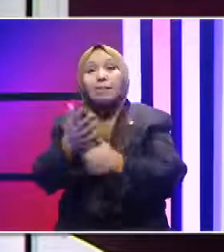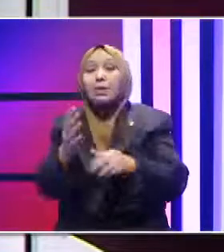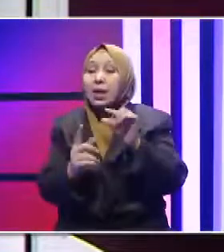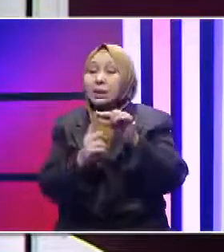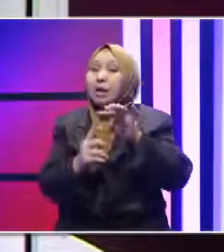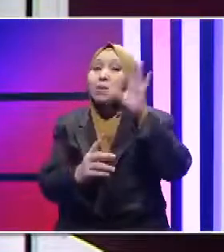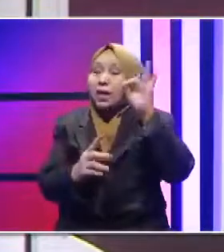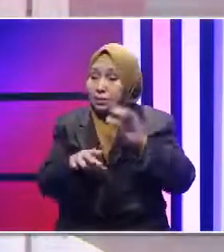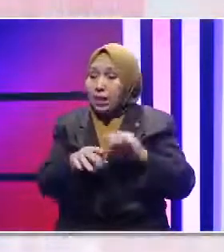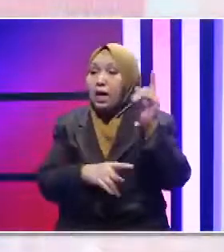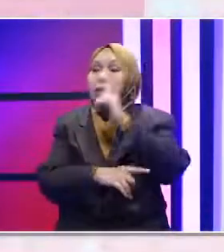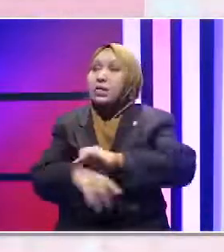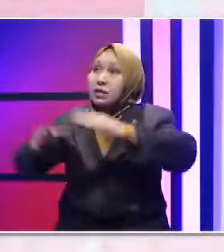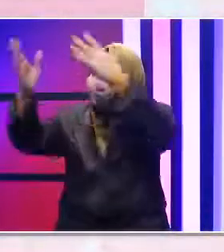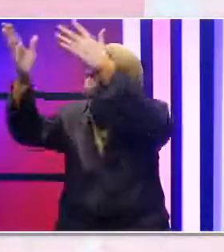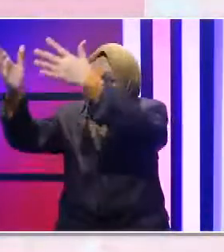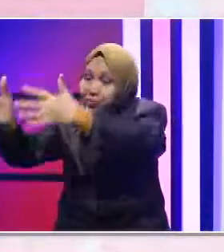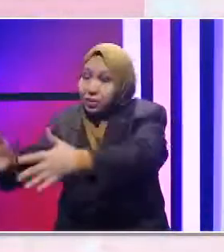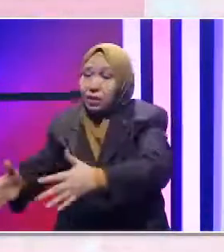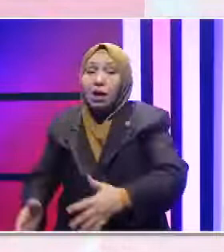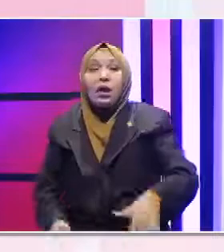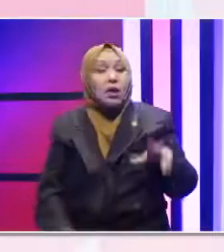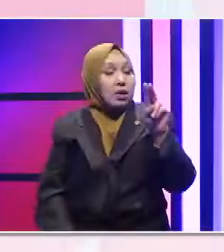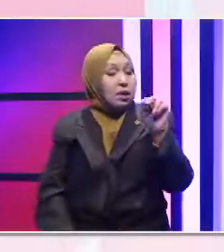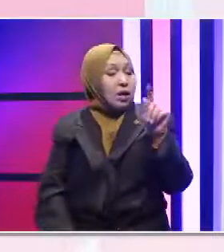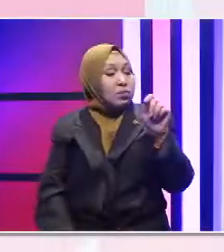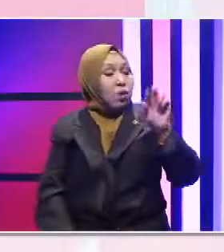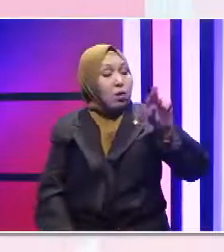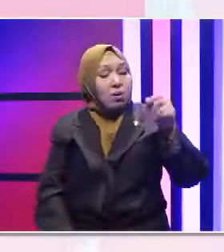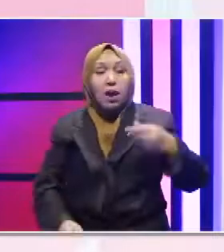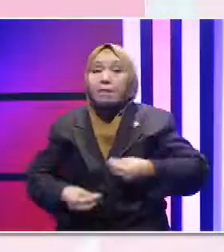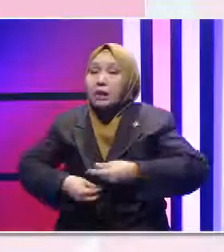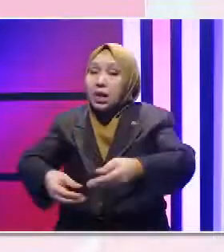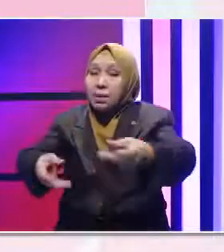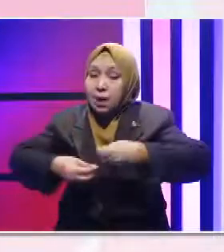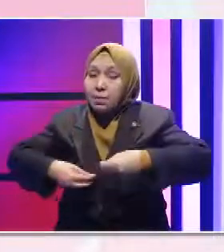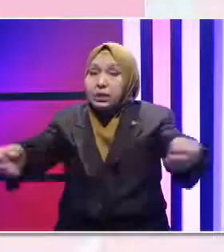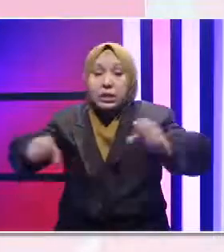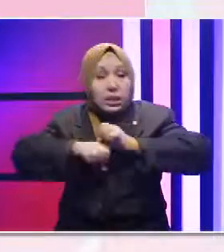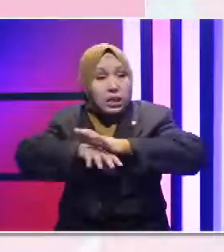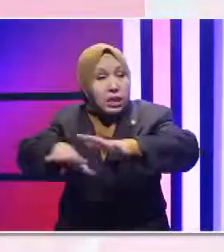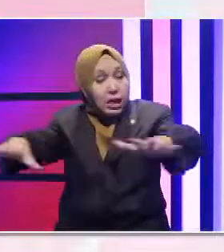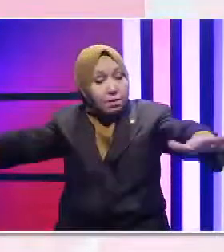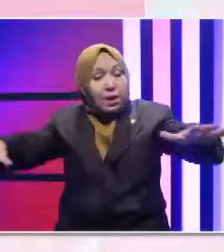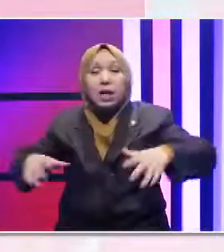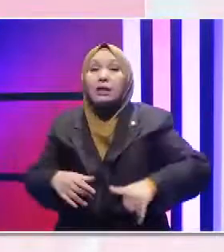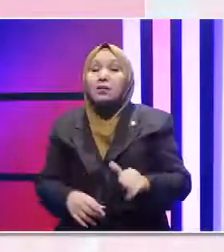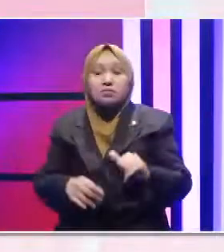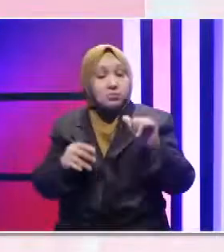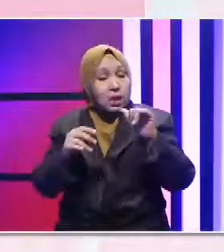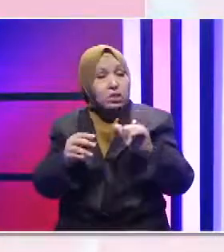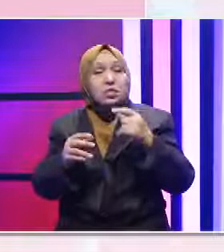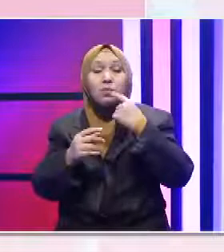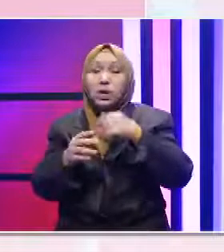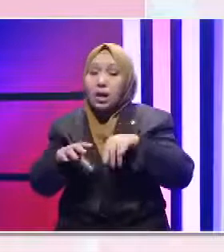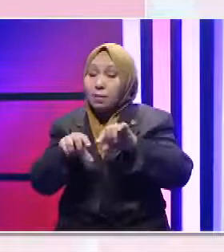kita pada hari ini, iaitu nathara, ya, menaburkan ataupun menyebarkan. Tiga kali disebut di dalam Al-Quran dan ini kita